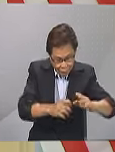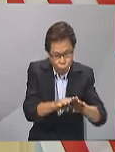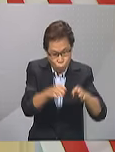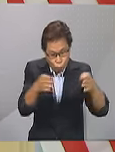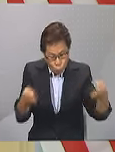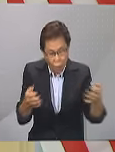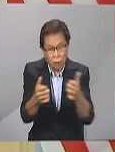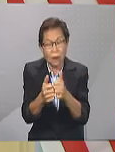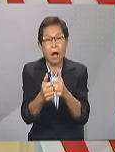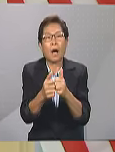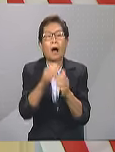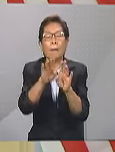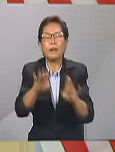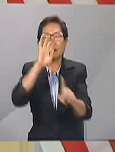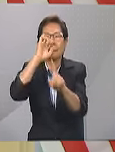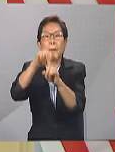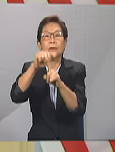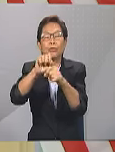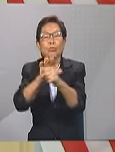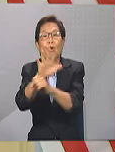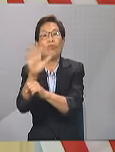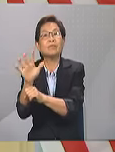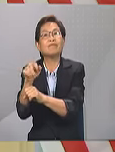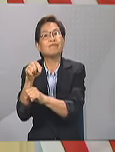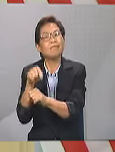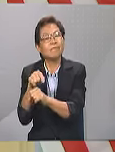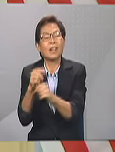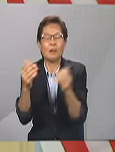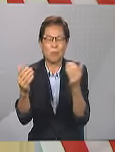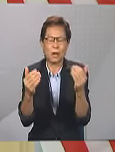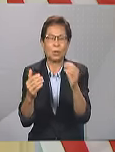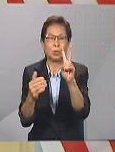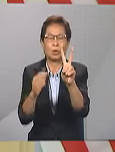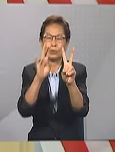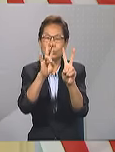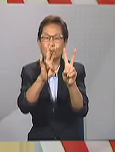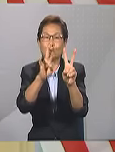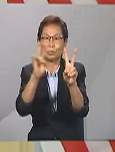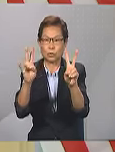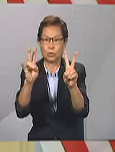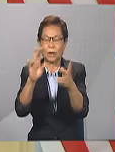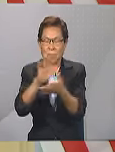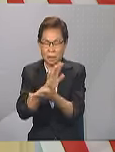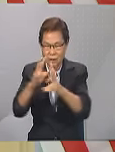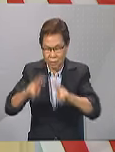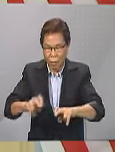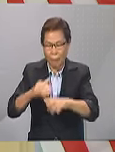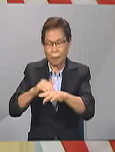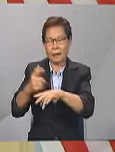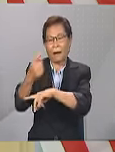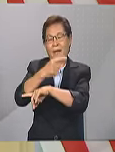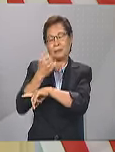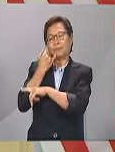berikutan dengan berita palsu komik naintin berbanding 237 kertas catatan hari